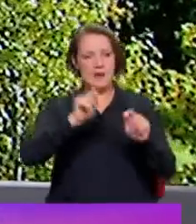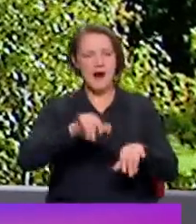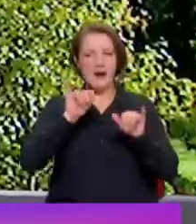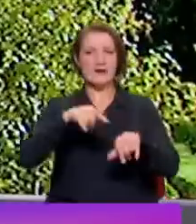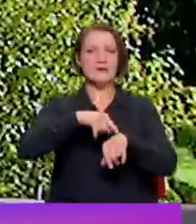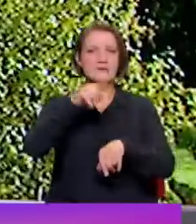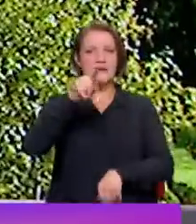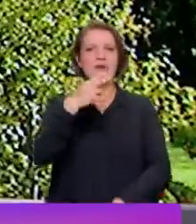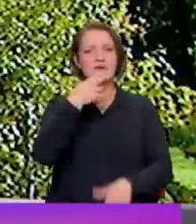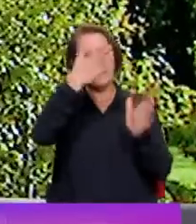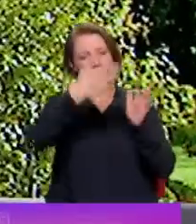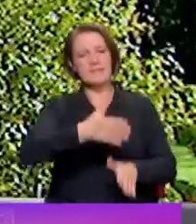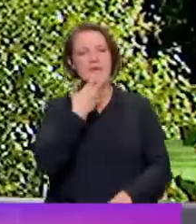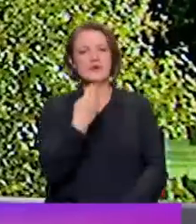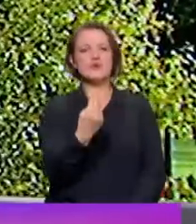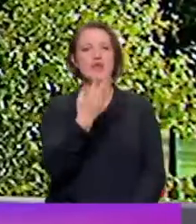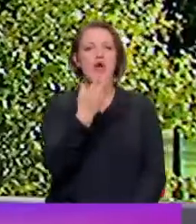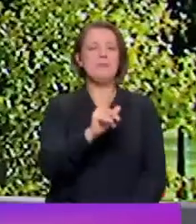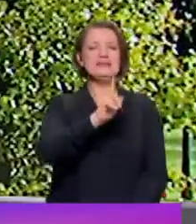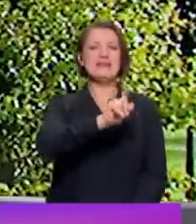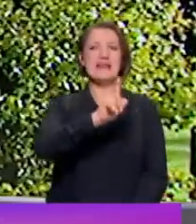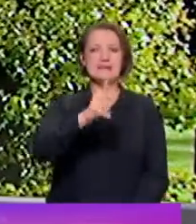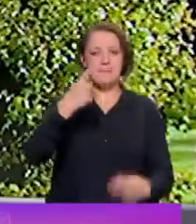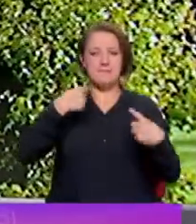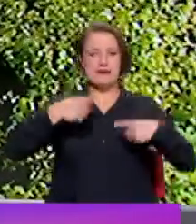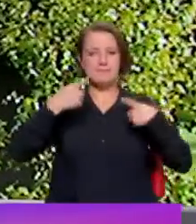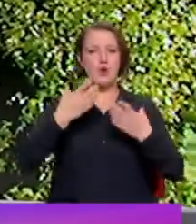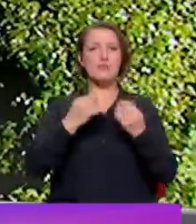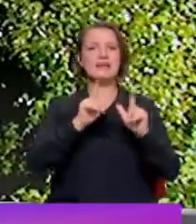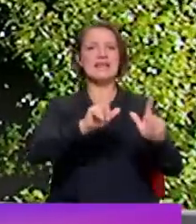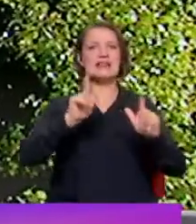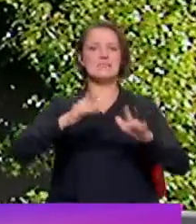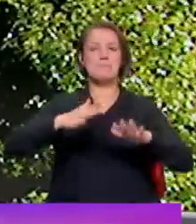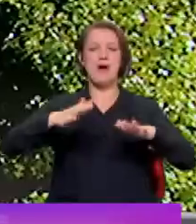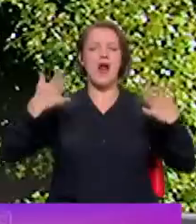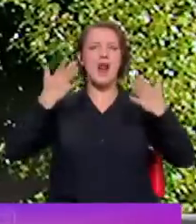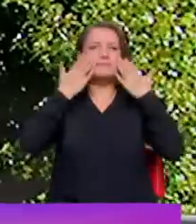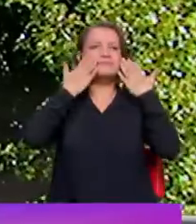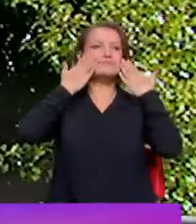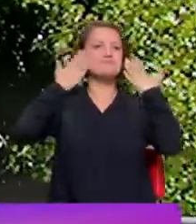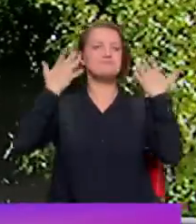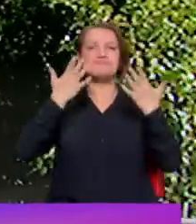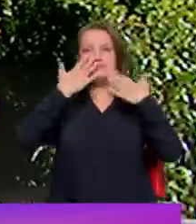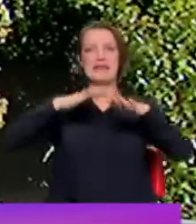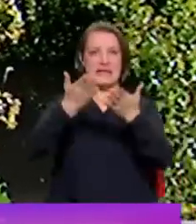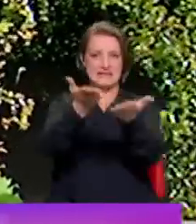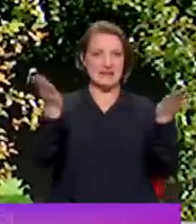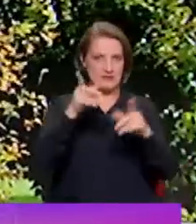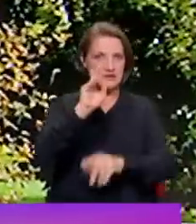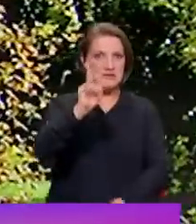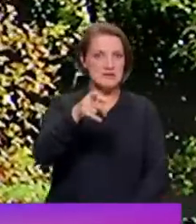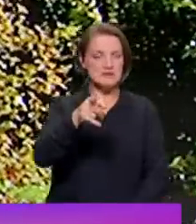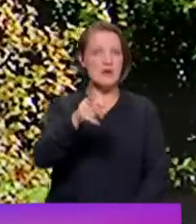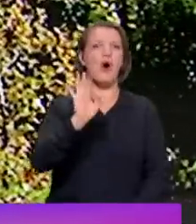zamanda Siz o kadının güzel olması gerektiğini Bakımlı olması gerektiğini pırıl pırıl parlaması gerektiğini bekleyen lersen aynı